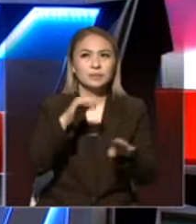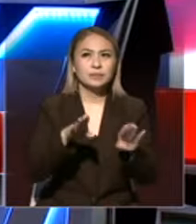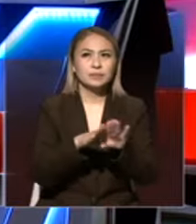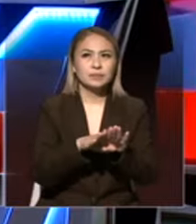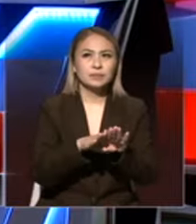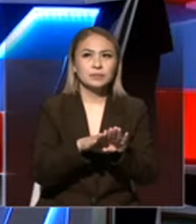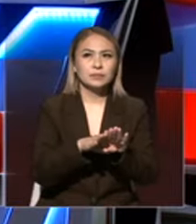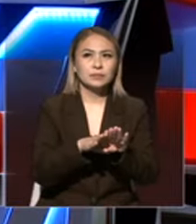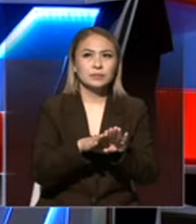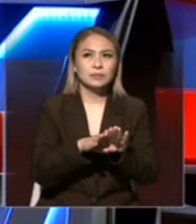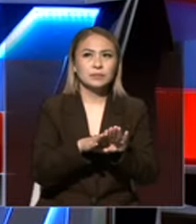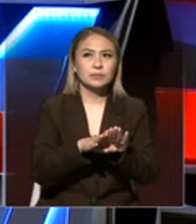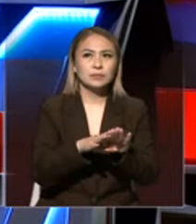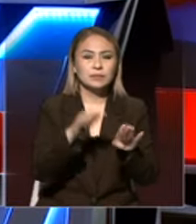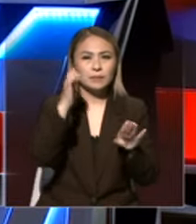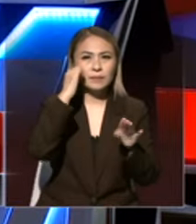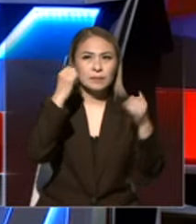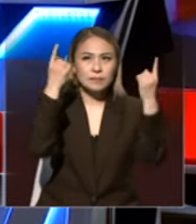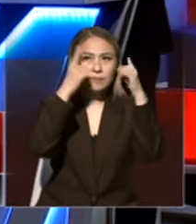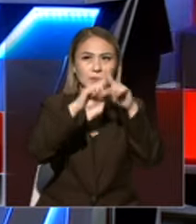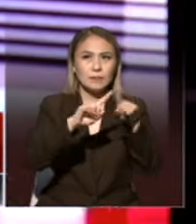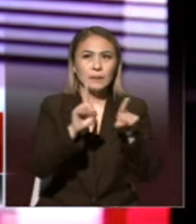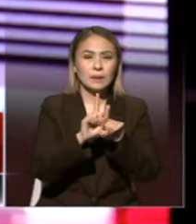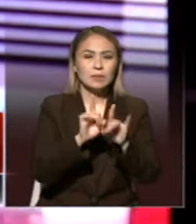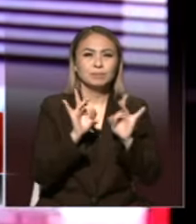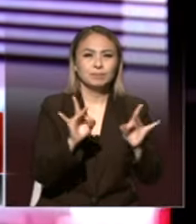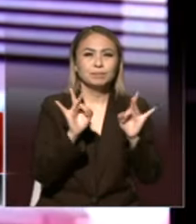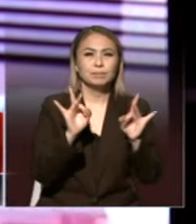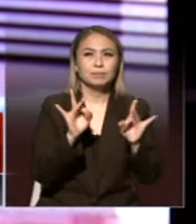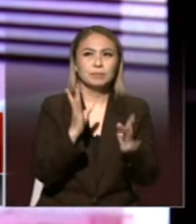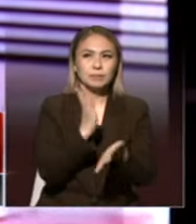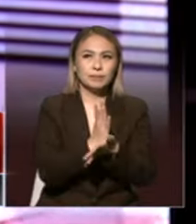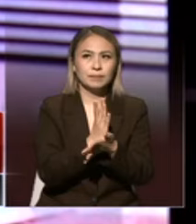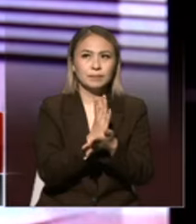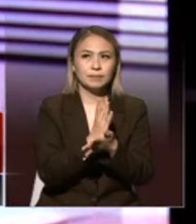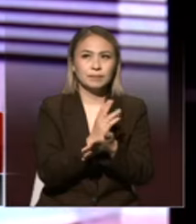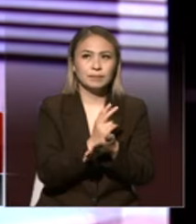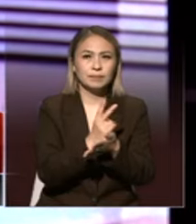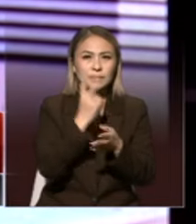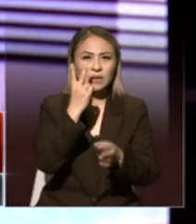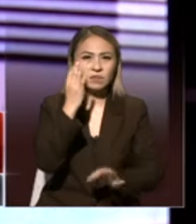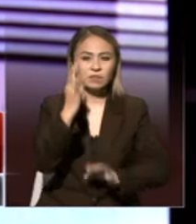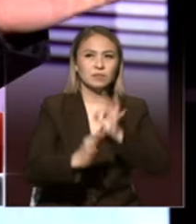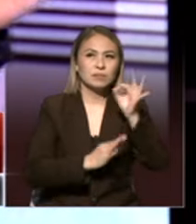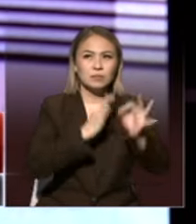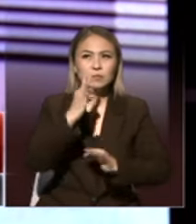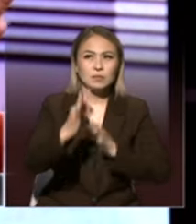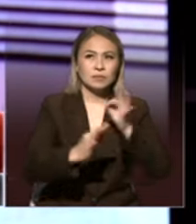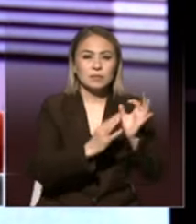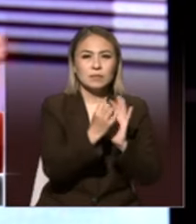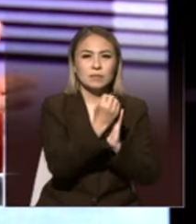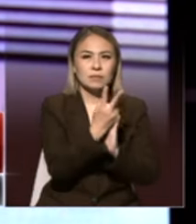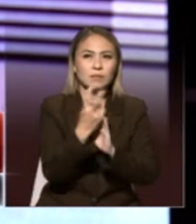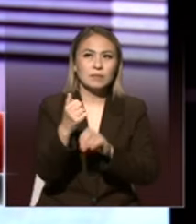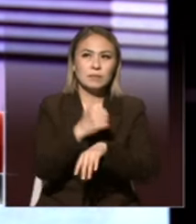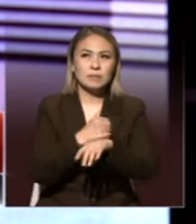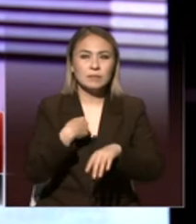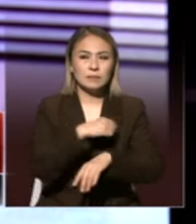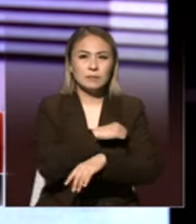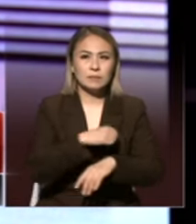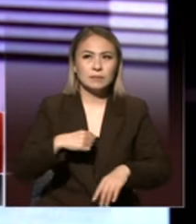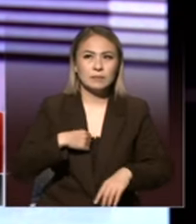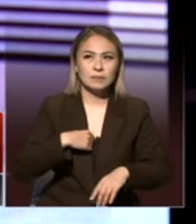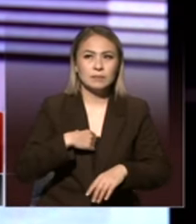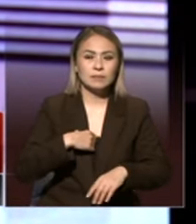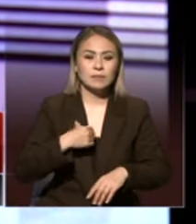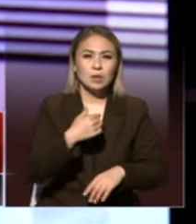тартат. Жок, анау эскирген техника вибрация болот да, мисалы биз болот 2 суткамен шөп шабамыз. 12 сагаттан кейде болот. Өзүм жүрөм. Ичинде өзүм